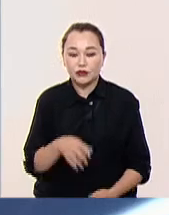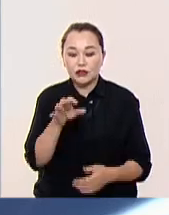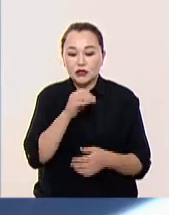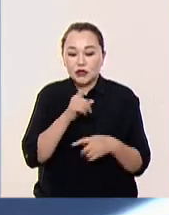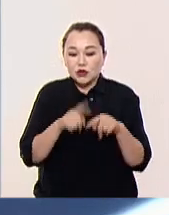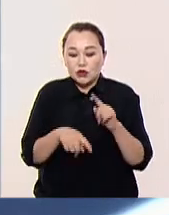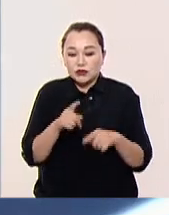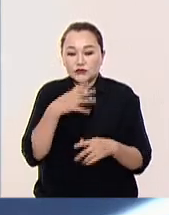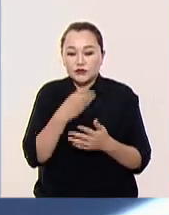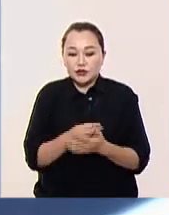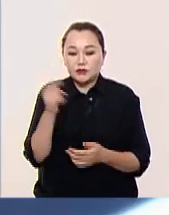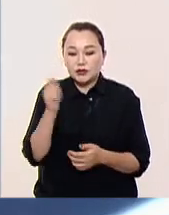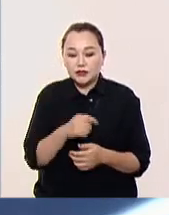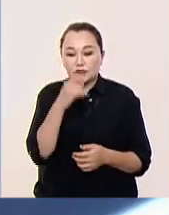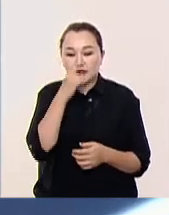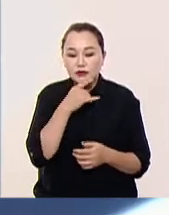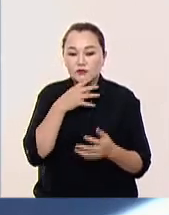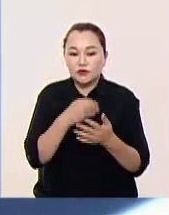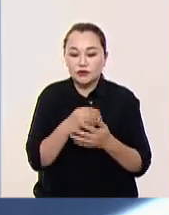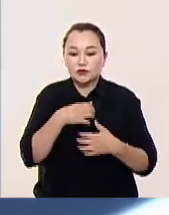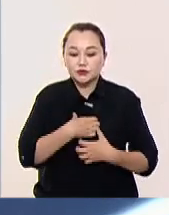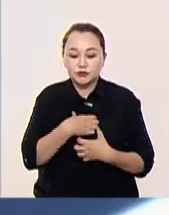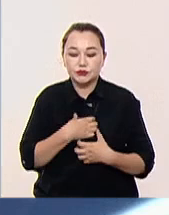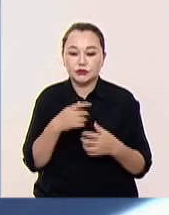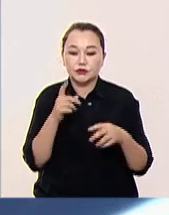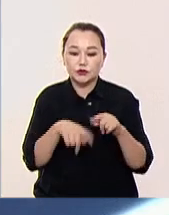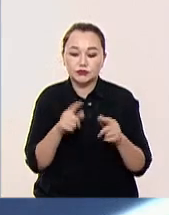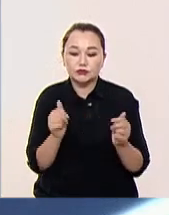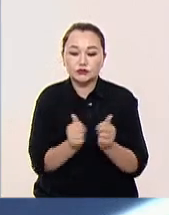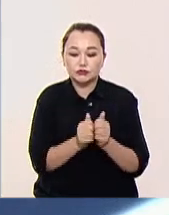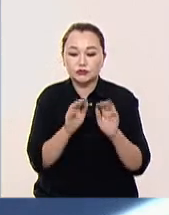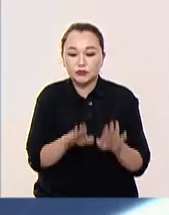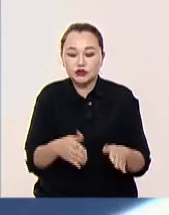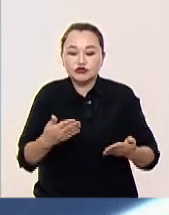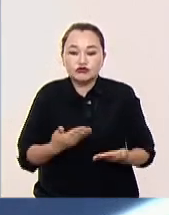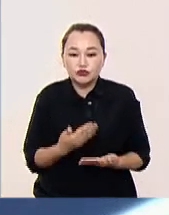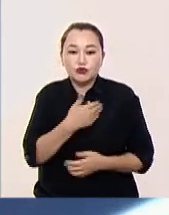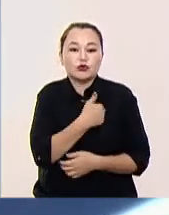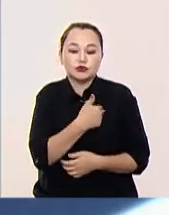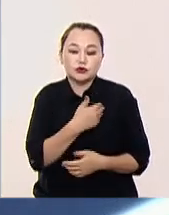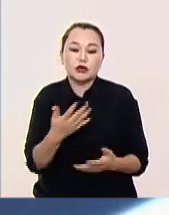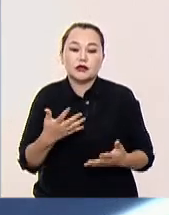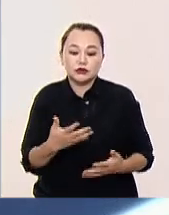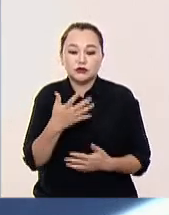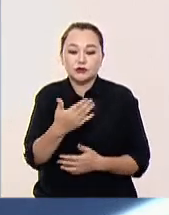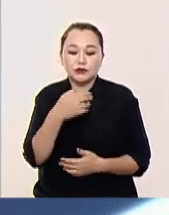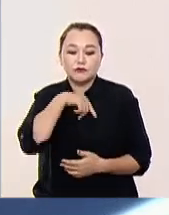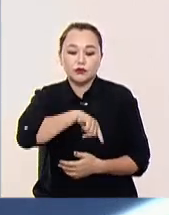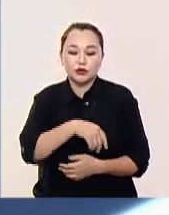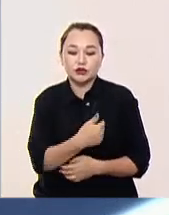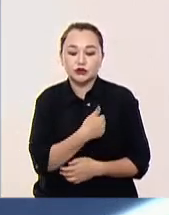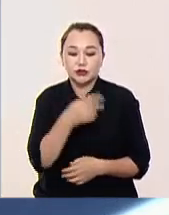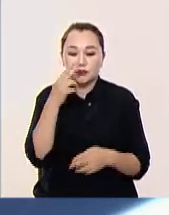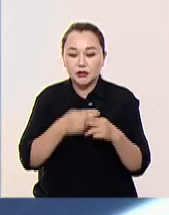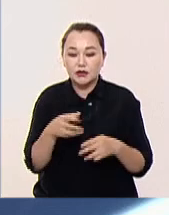Atajırtқа сағына сарғая жеткен қандастар тума туыстарының жанына жайғасып қоныс тепкілер келеді. Бұл әрине олардың ішкі қалауы.